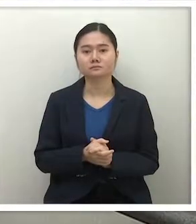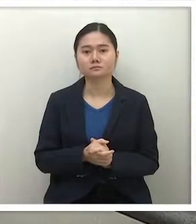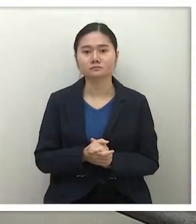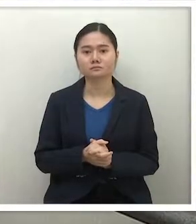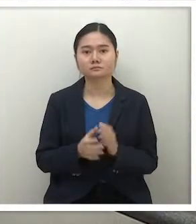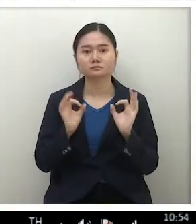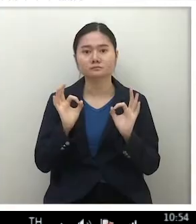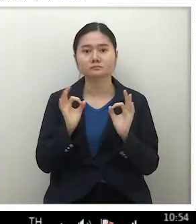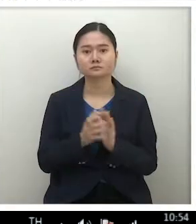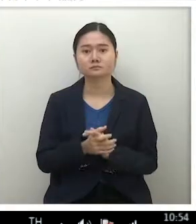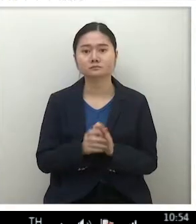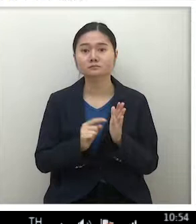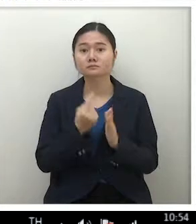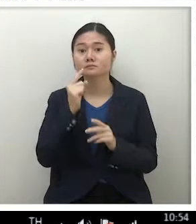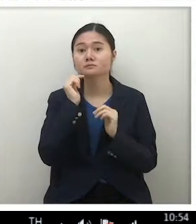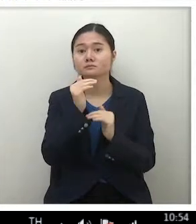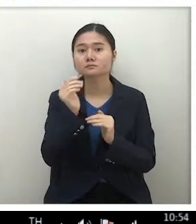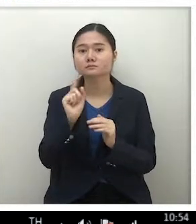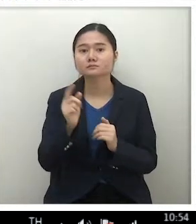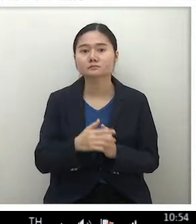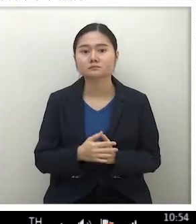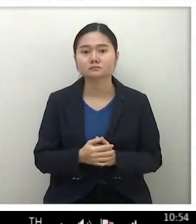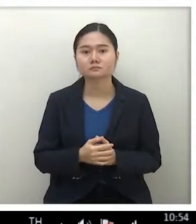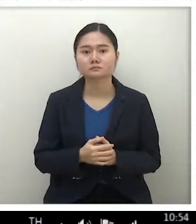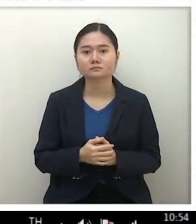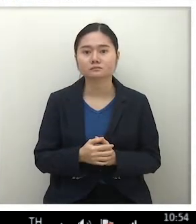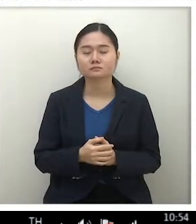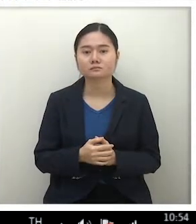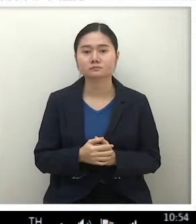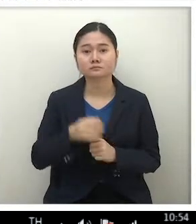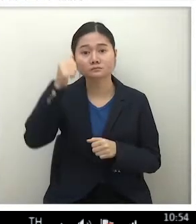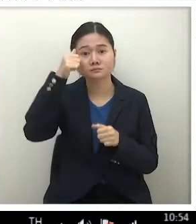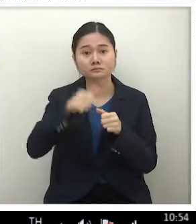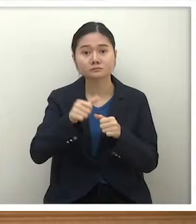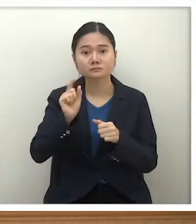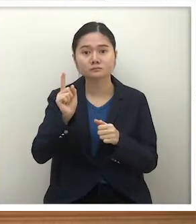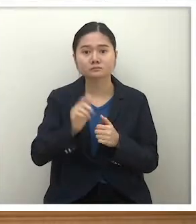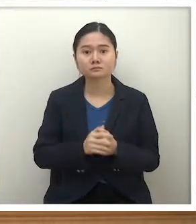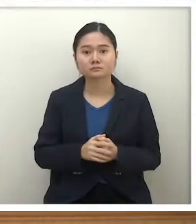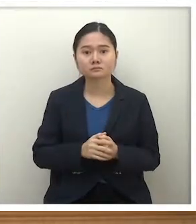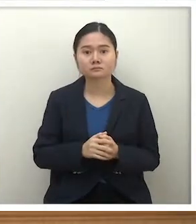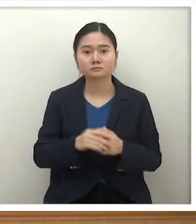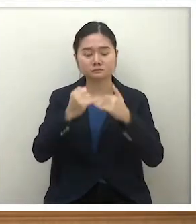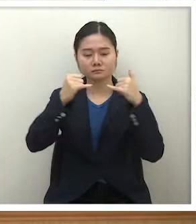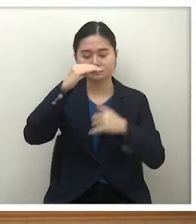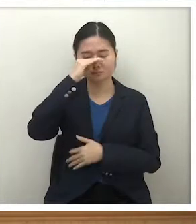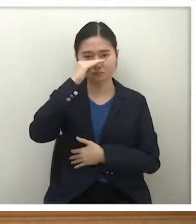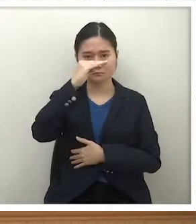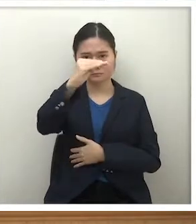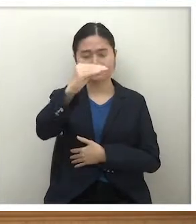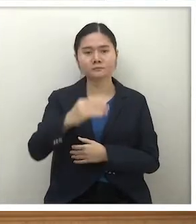โอเคสิ่งแรกที่กำหนดคืออะไรครับจำได้ไหมเส้นระดับสายตานะ